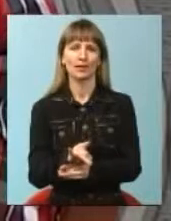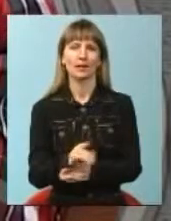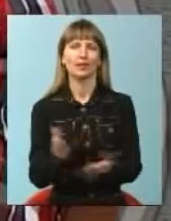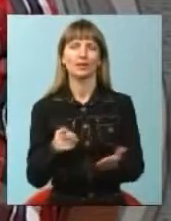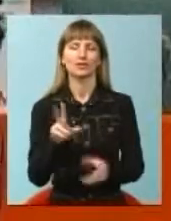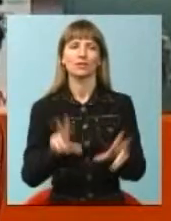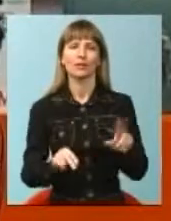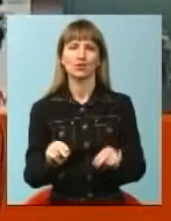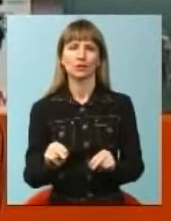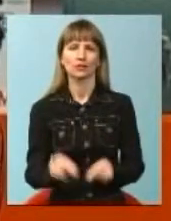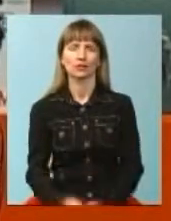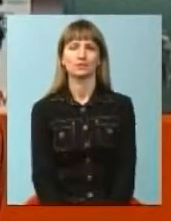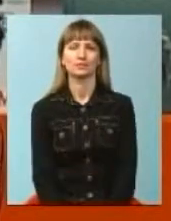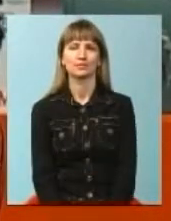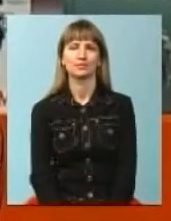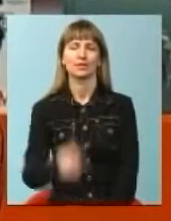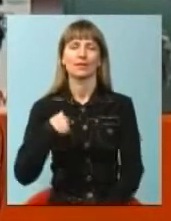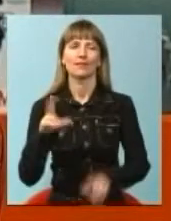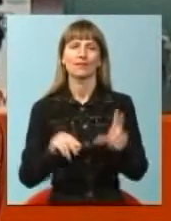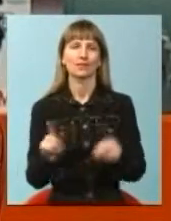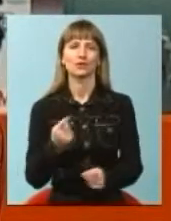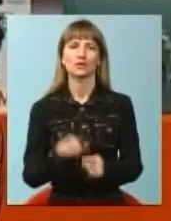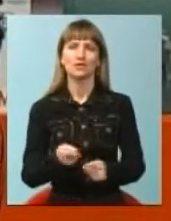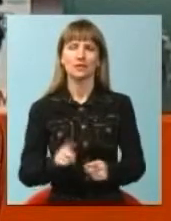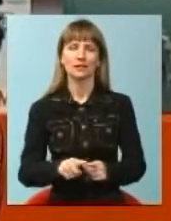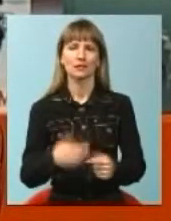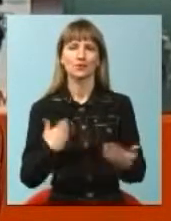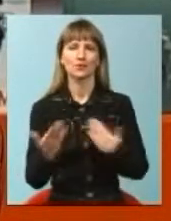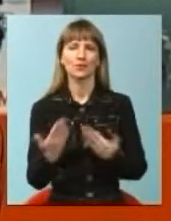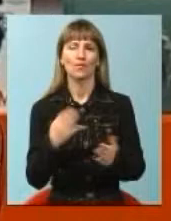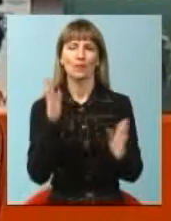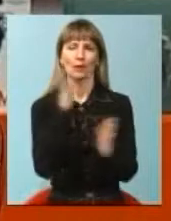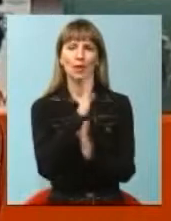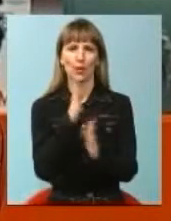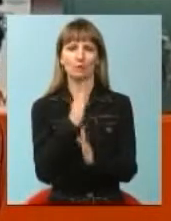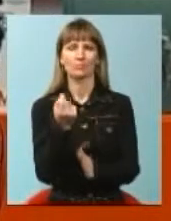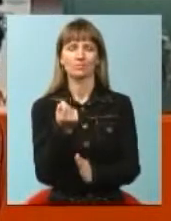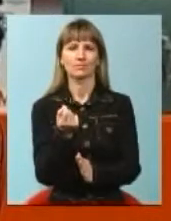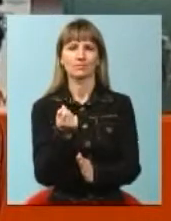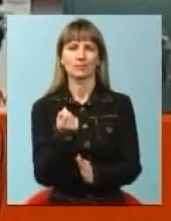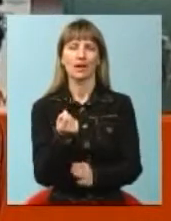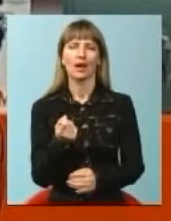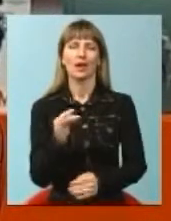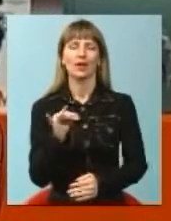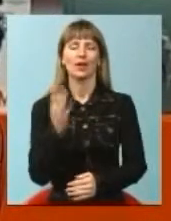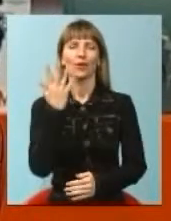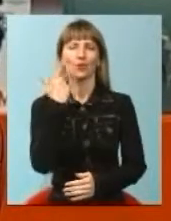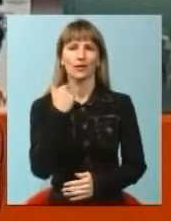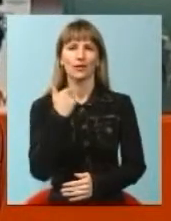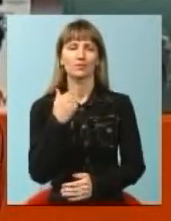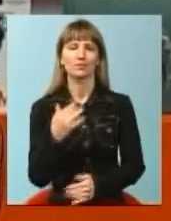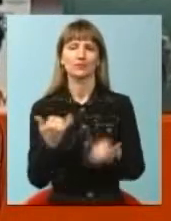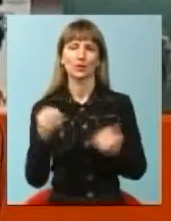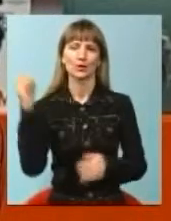ти вважаєш? Я вважаю, що це стосовно погоди, більшу чергу. Адже коли